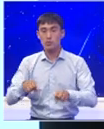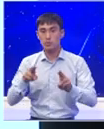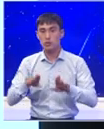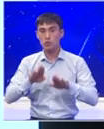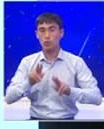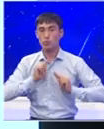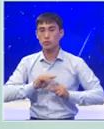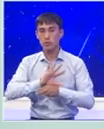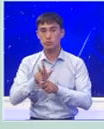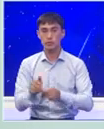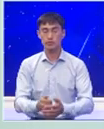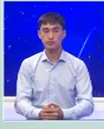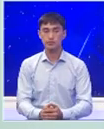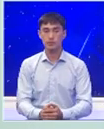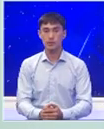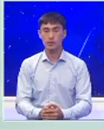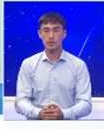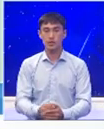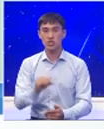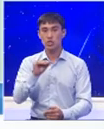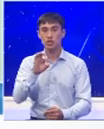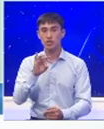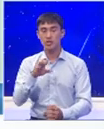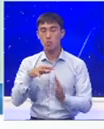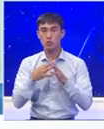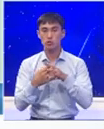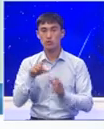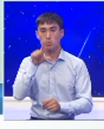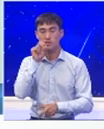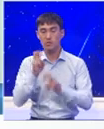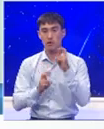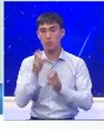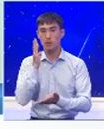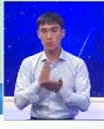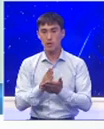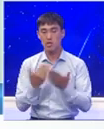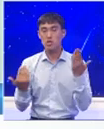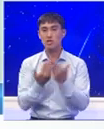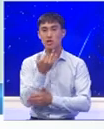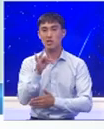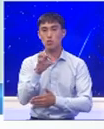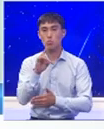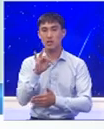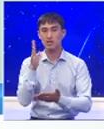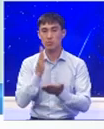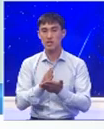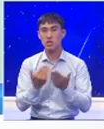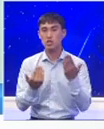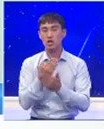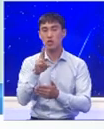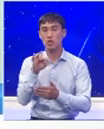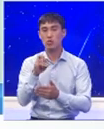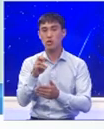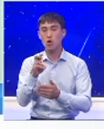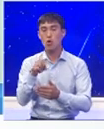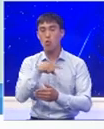жұмыспен қамтылмақ. Жетіген поселкісінде птица фабрикасы бар, жаңа арна деген жерде инкубаторы бар, жаңа дәуір деген жерде убойный цех